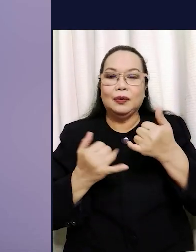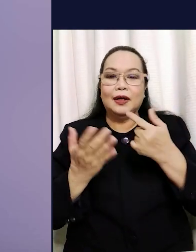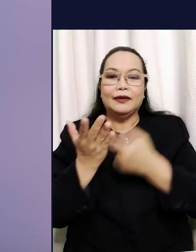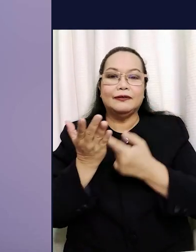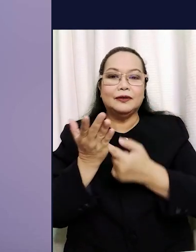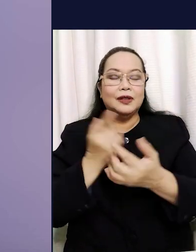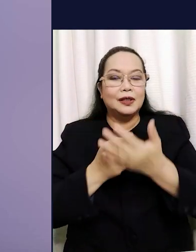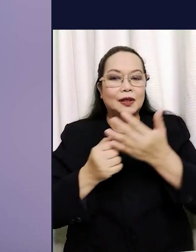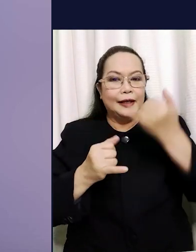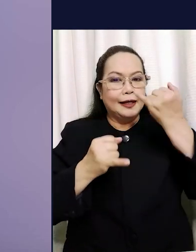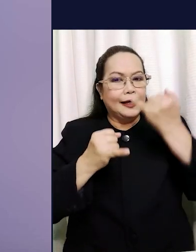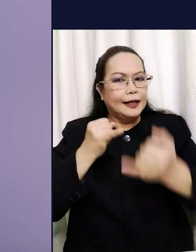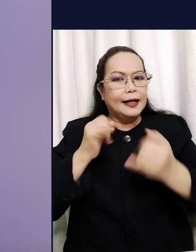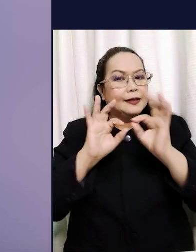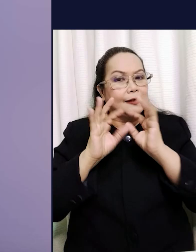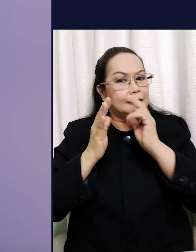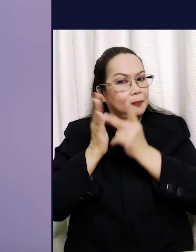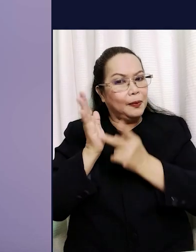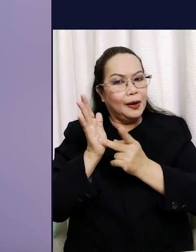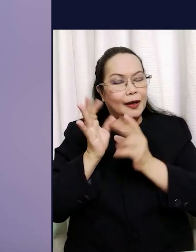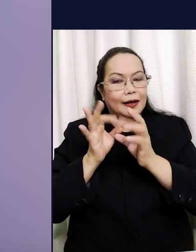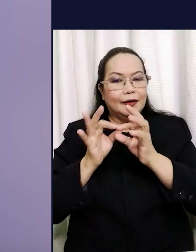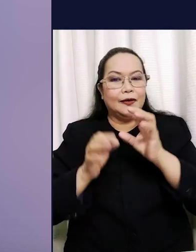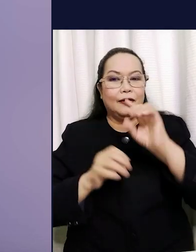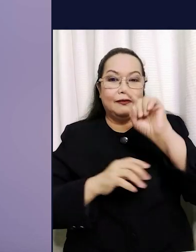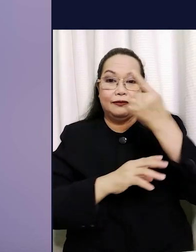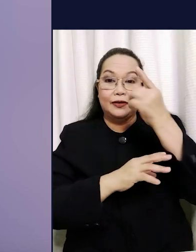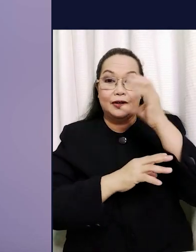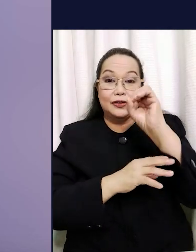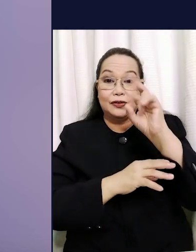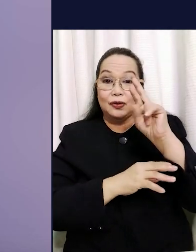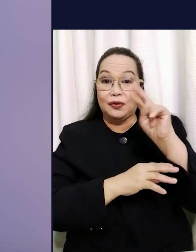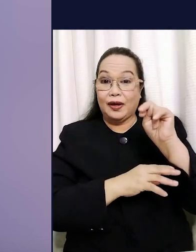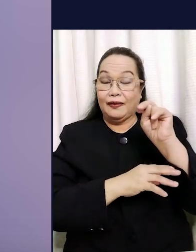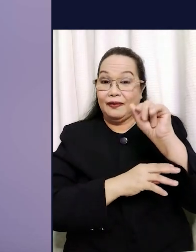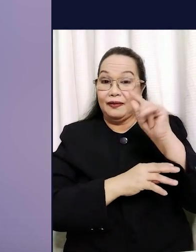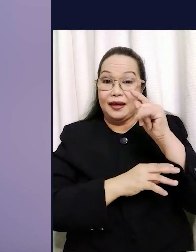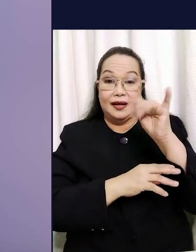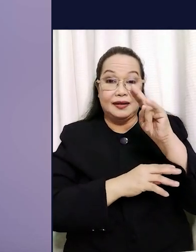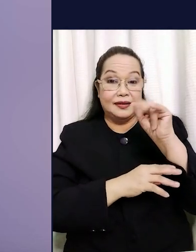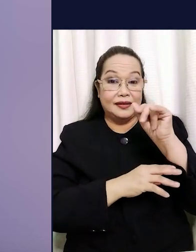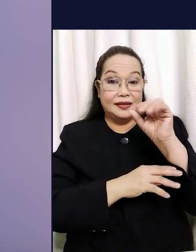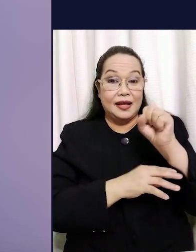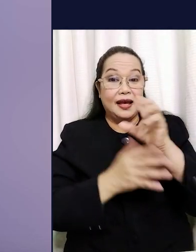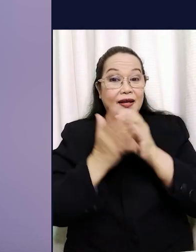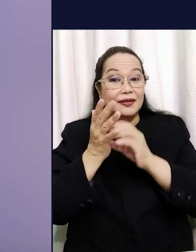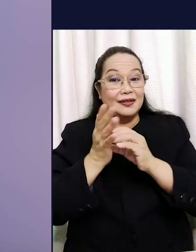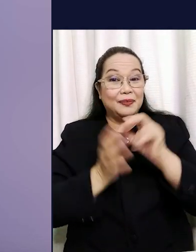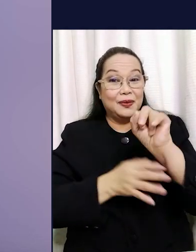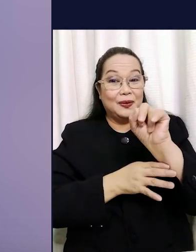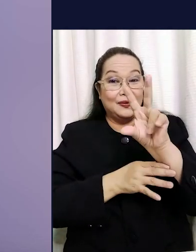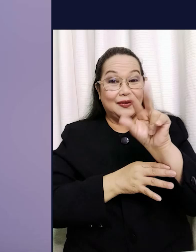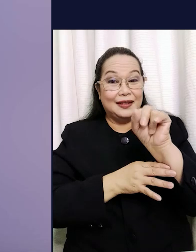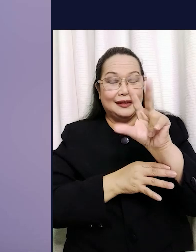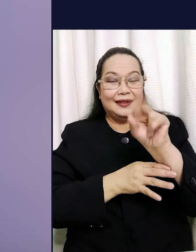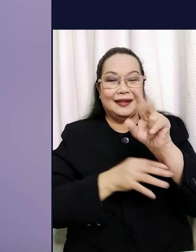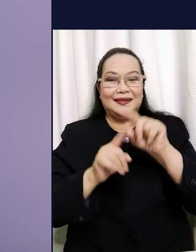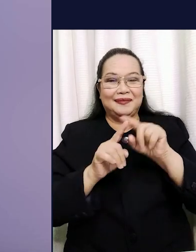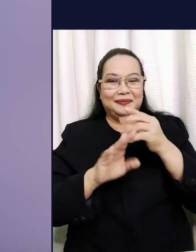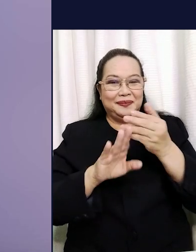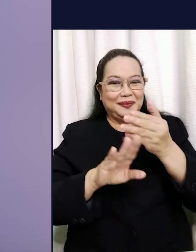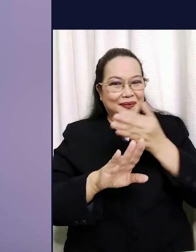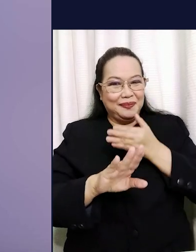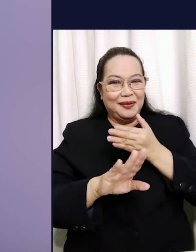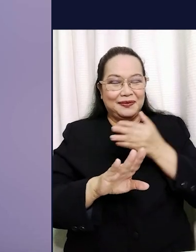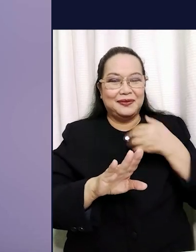ating tatalakayin ang huling bahagi ng 1 Corinthians chapter 13. Pero